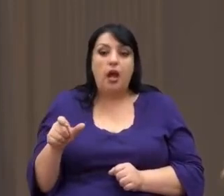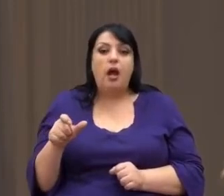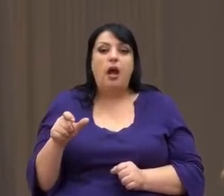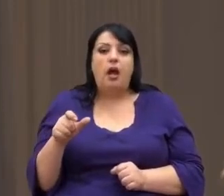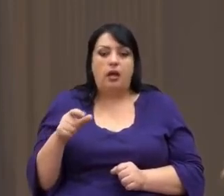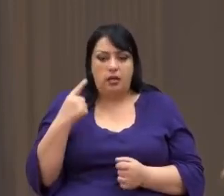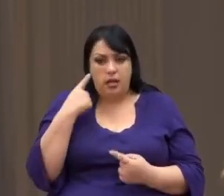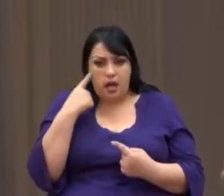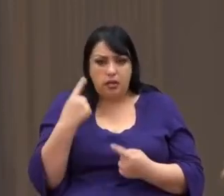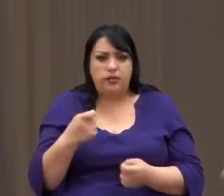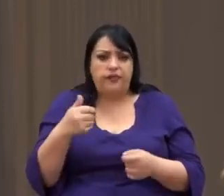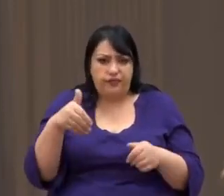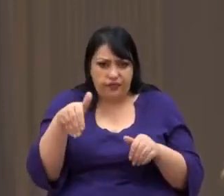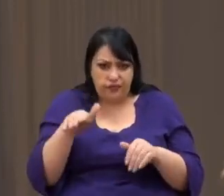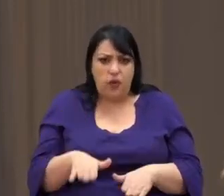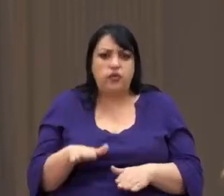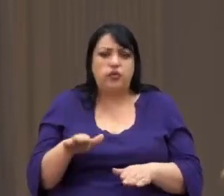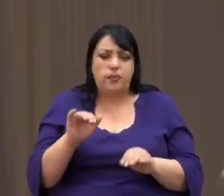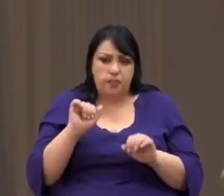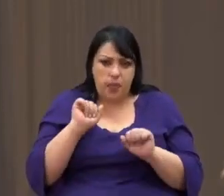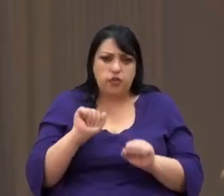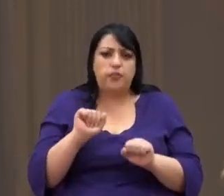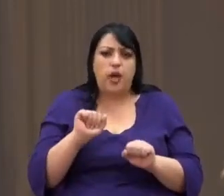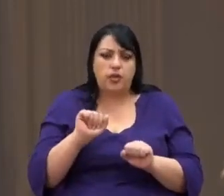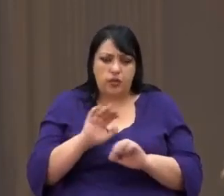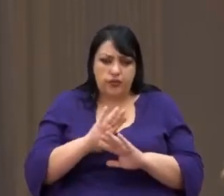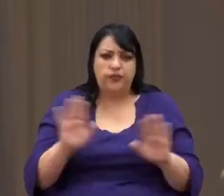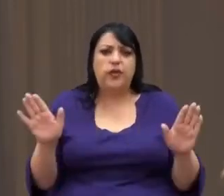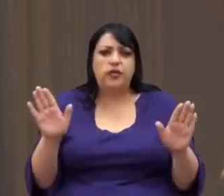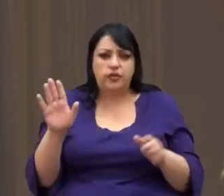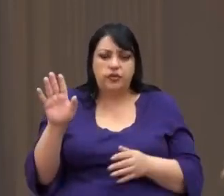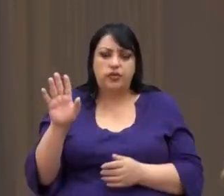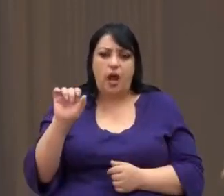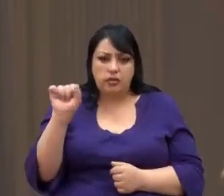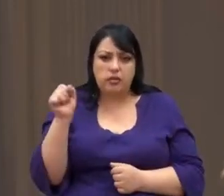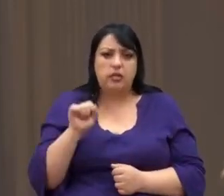պատրաստակամությունը, վճռականությունը պաշտպանելու Արցախի